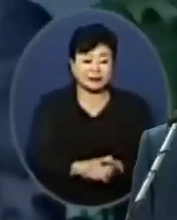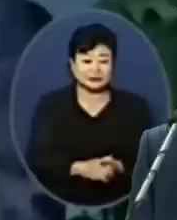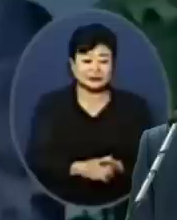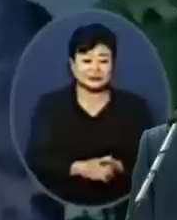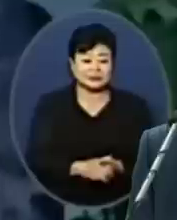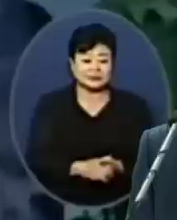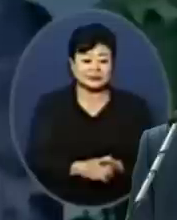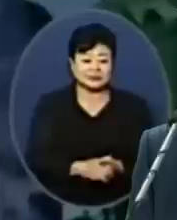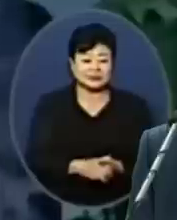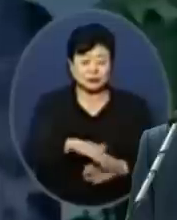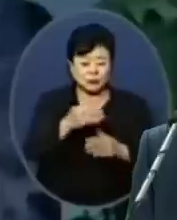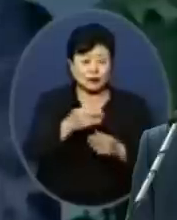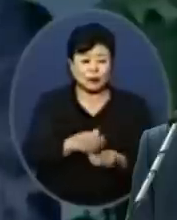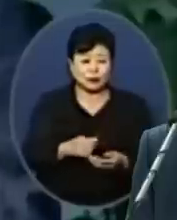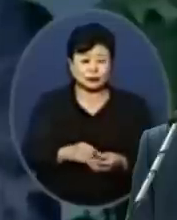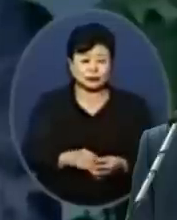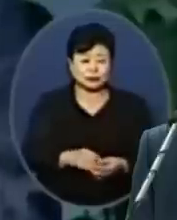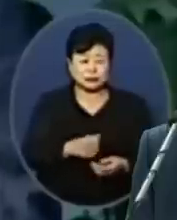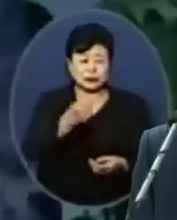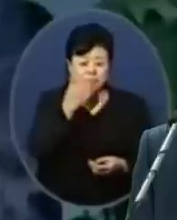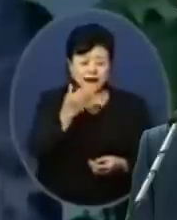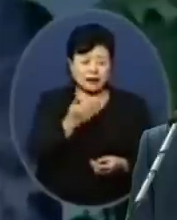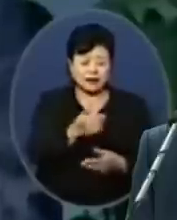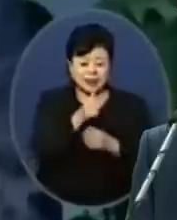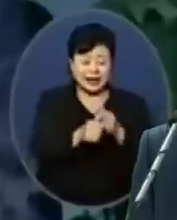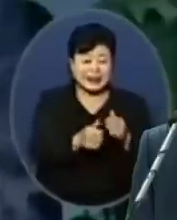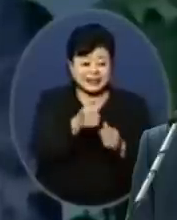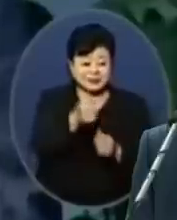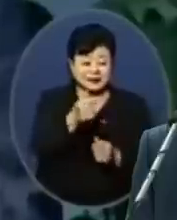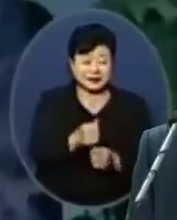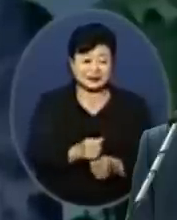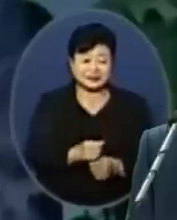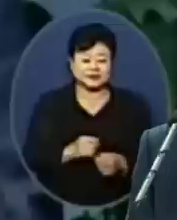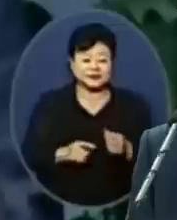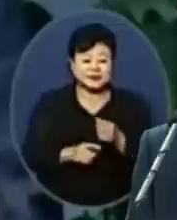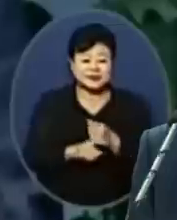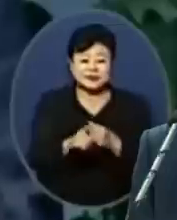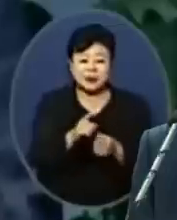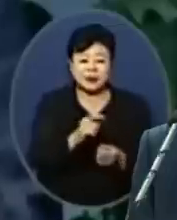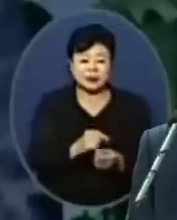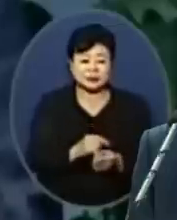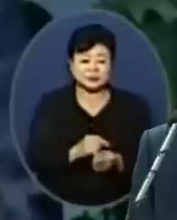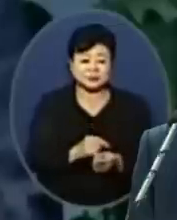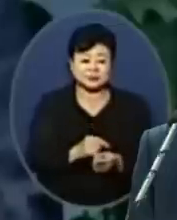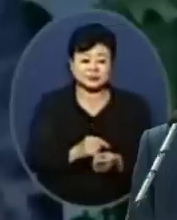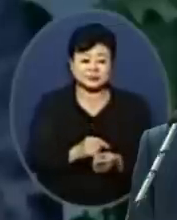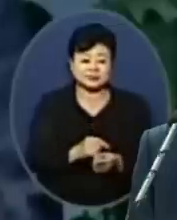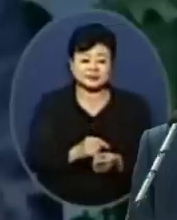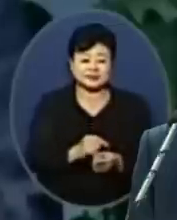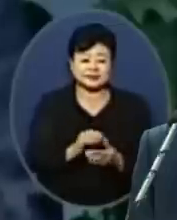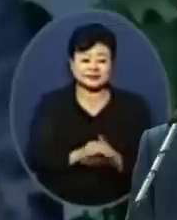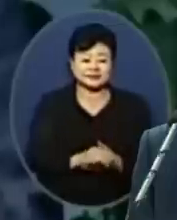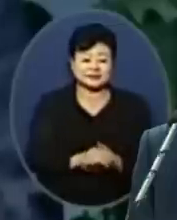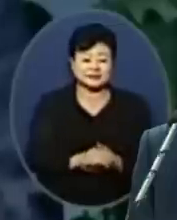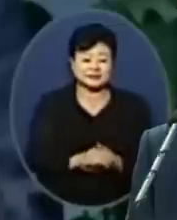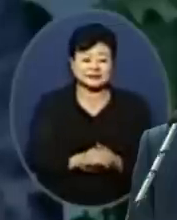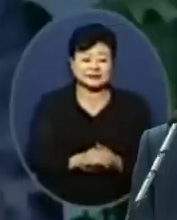누가 그 못 뺏겠습니까? 그러나 하나님이 우리에게 섭리하는 것은 그런 섭리를 하는 것입니다.